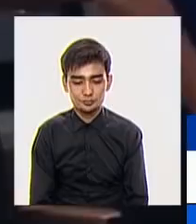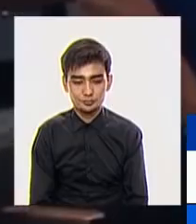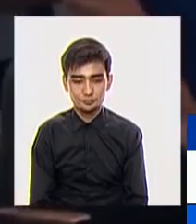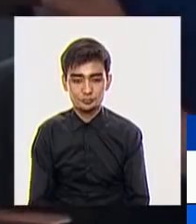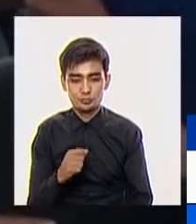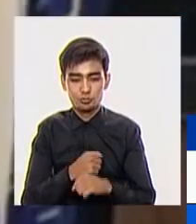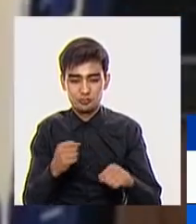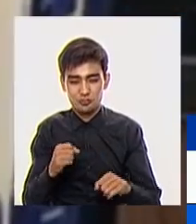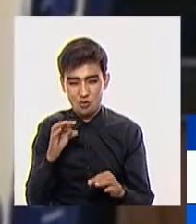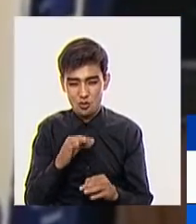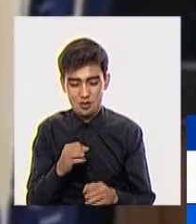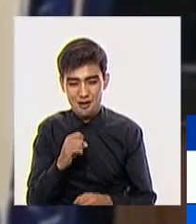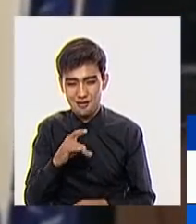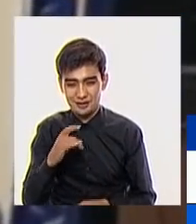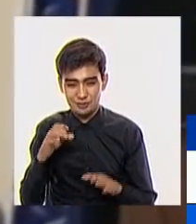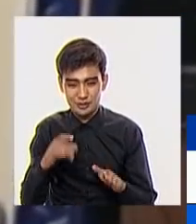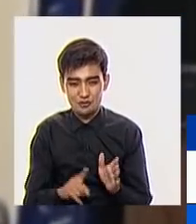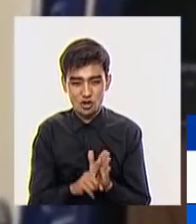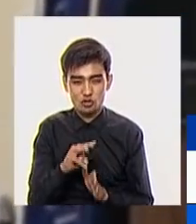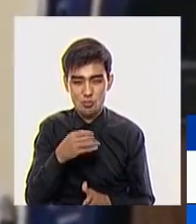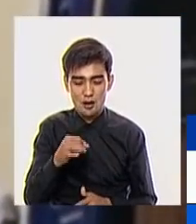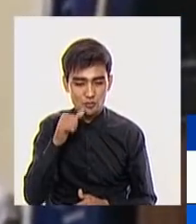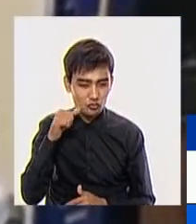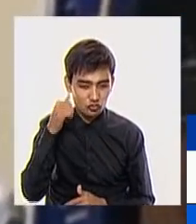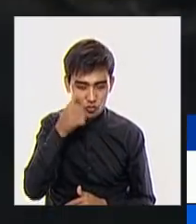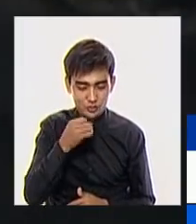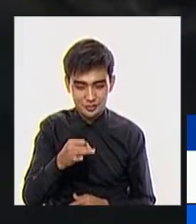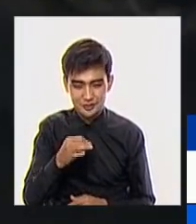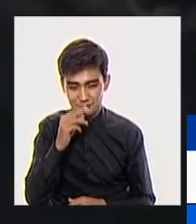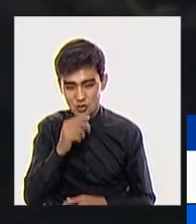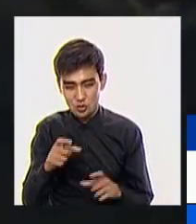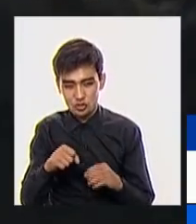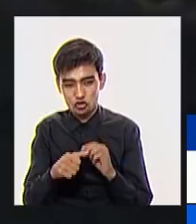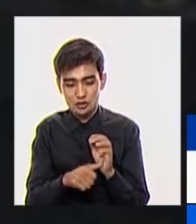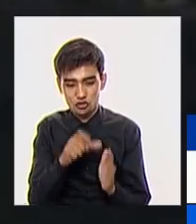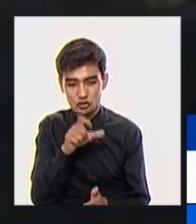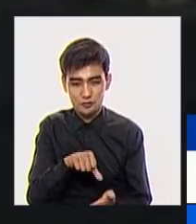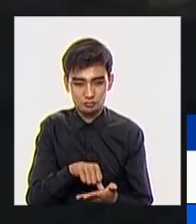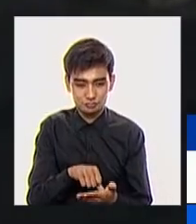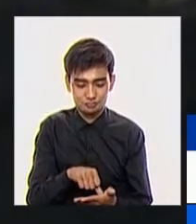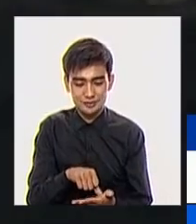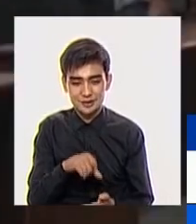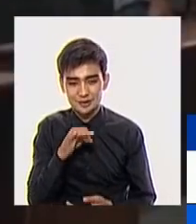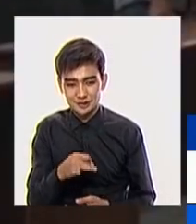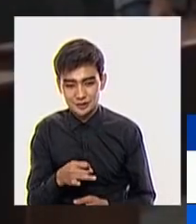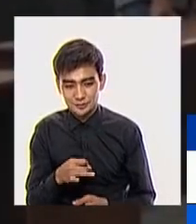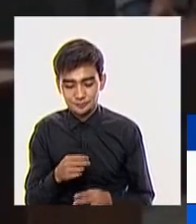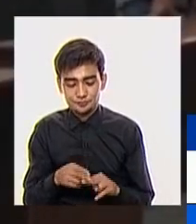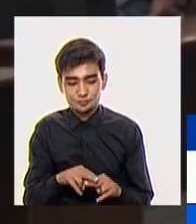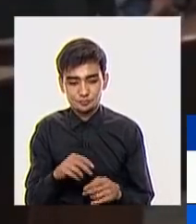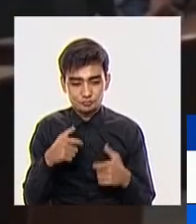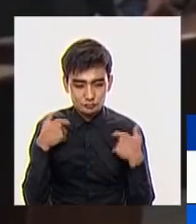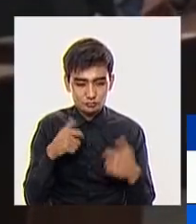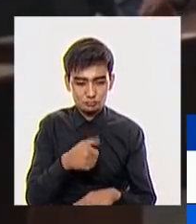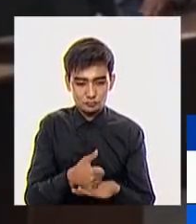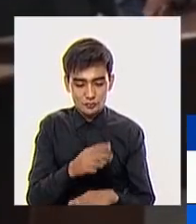Процесс о взрыве боеприпасов в Арысе начался в мае прошлого года. Подсудимыми выступили 16 человек. Среди них командир и